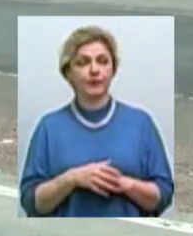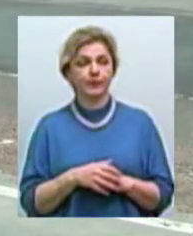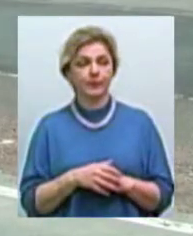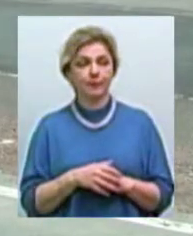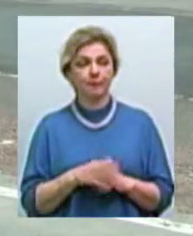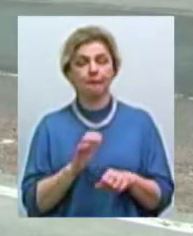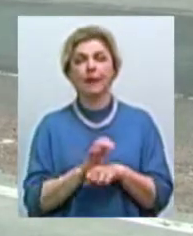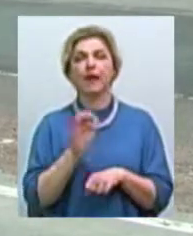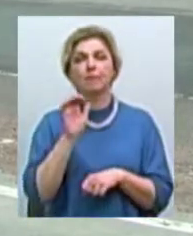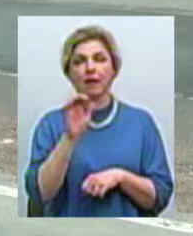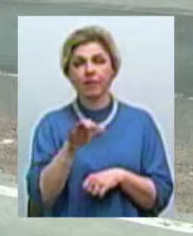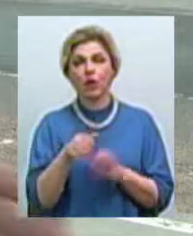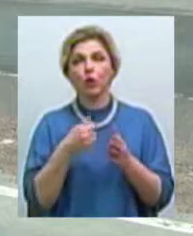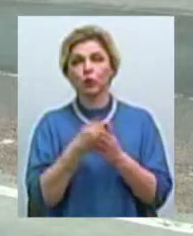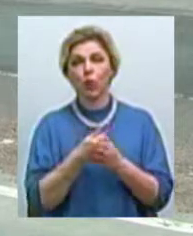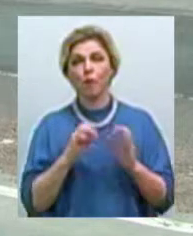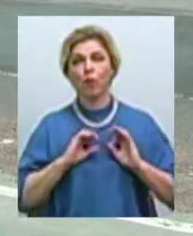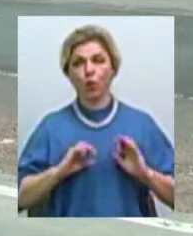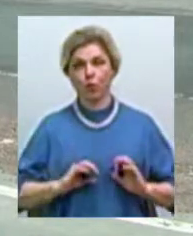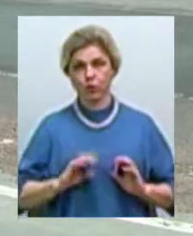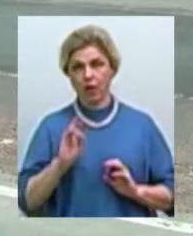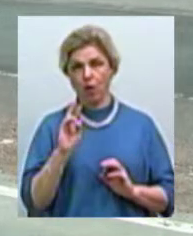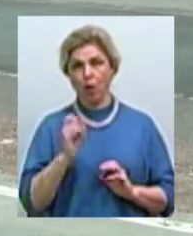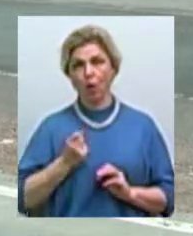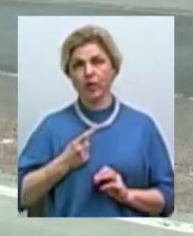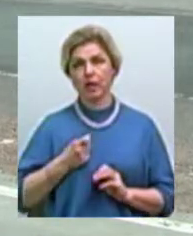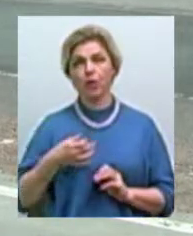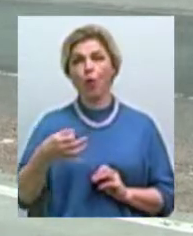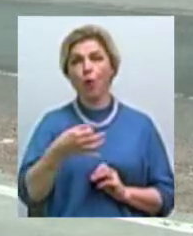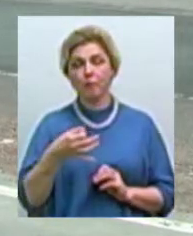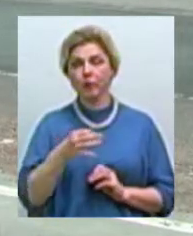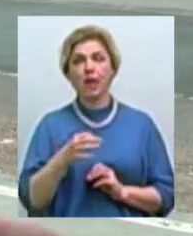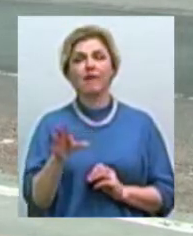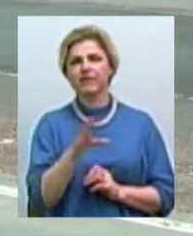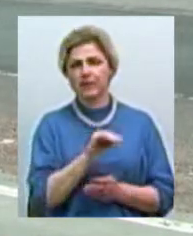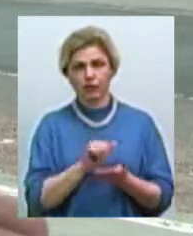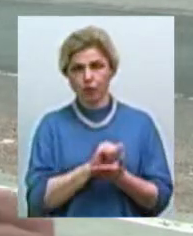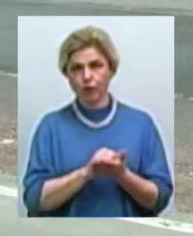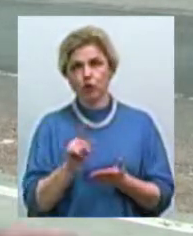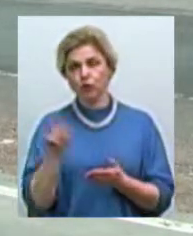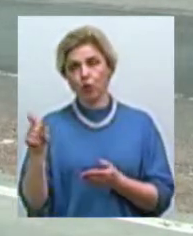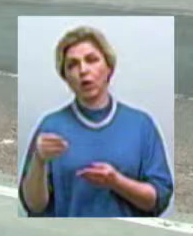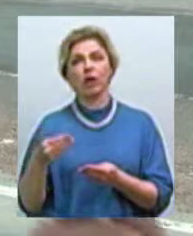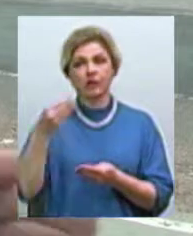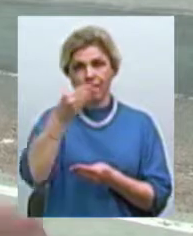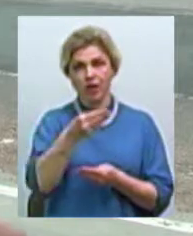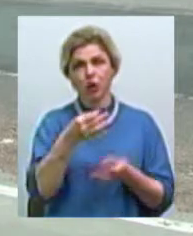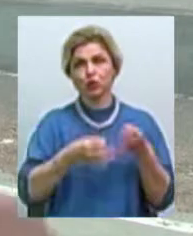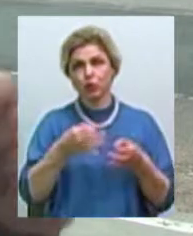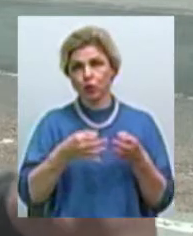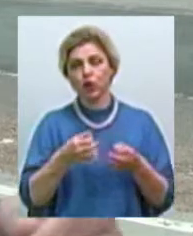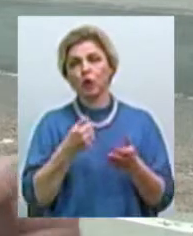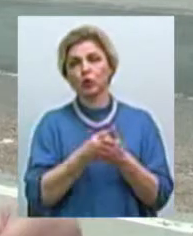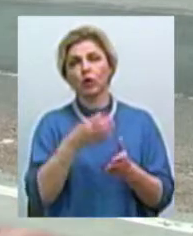ми відправляємо до прокуратури Одеської області всі матеріали, щоб вони подавали в суд до примусового стягнення до державного